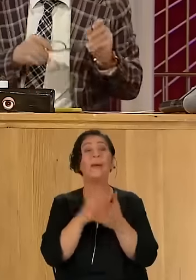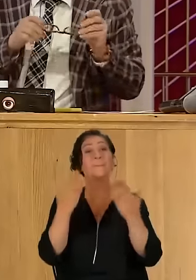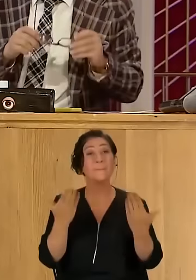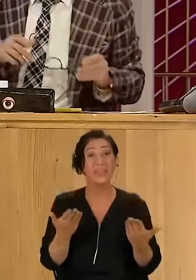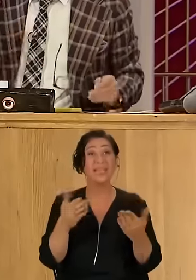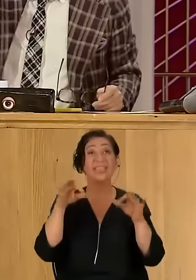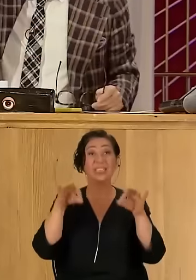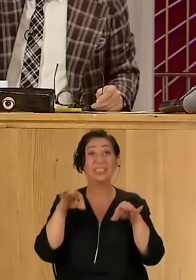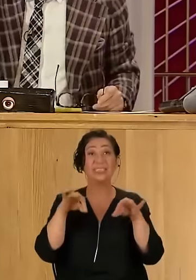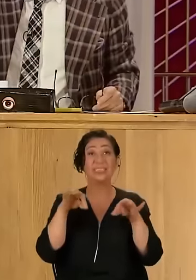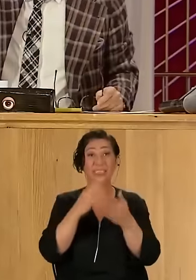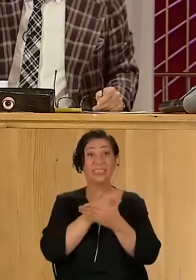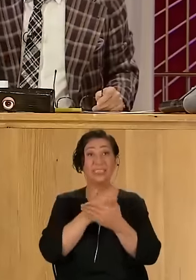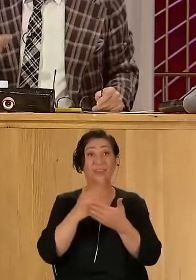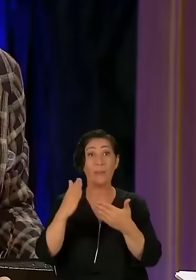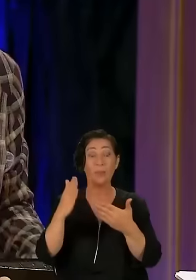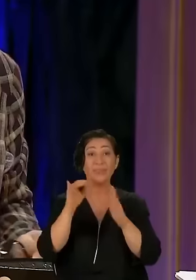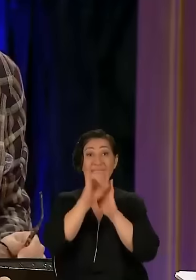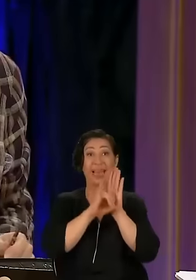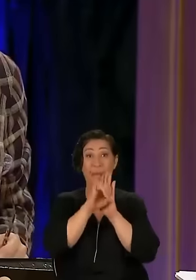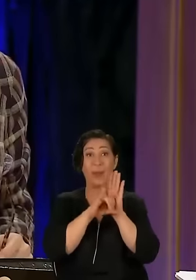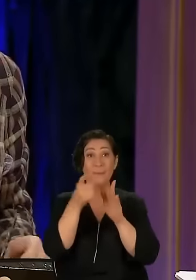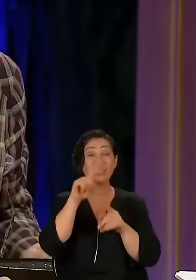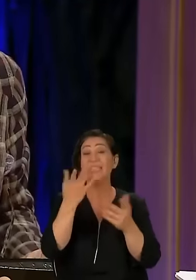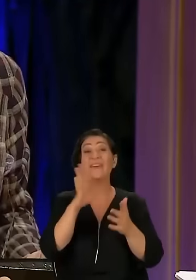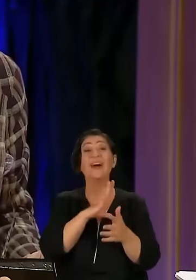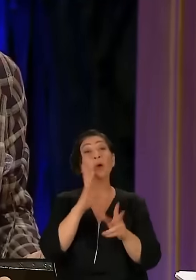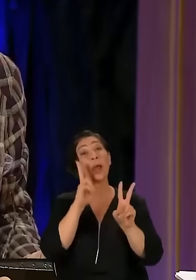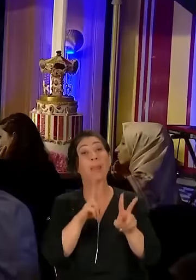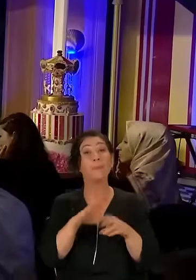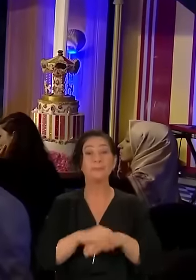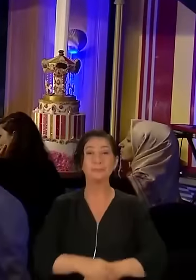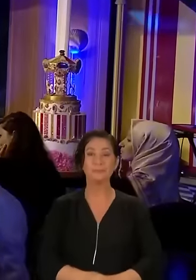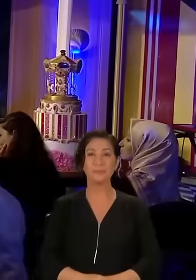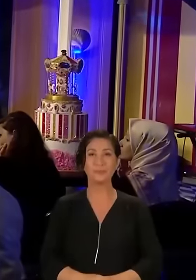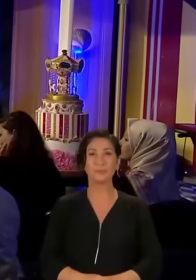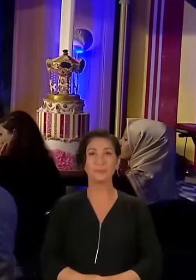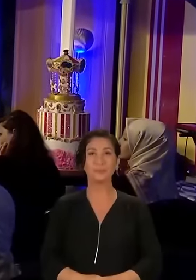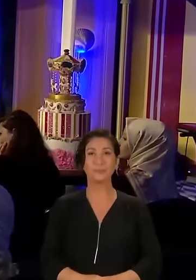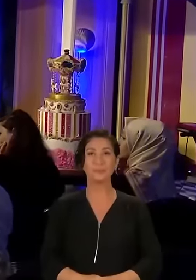Peki. Şimdi devam ediyor muyuz Instagram'a? Bakalım başka neler göreceğiz.